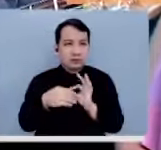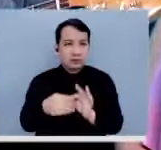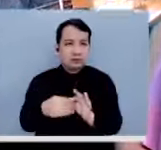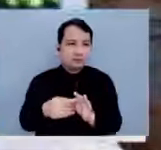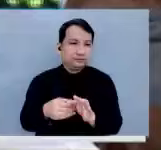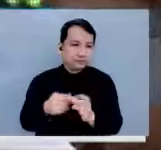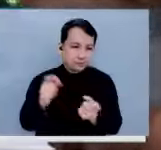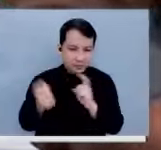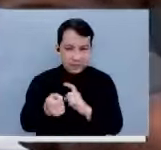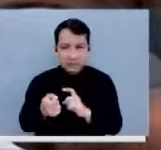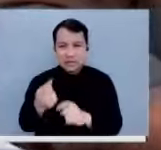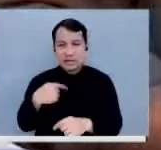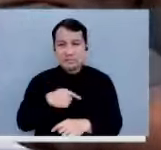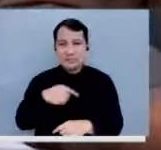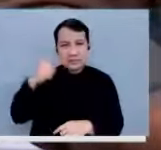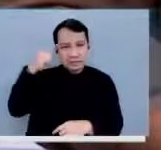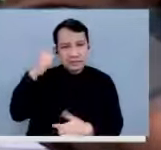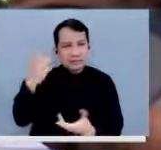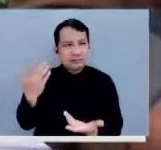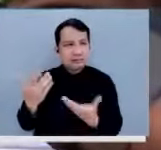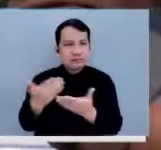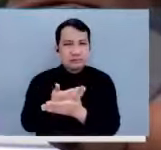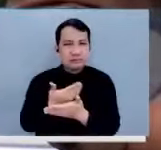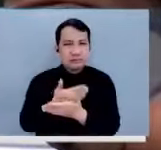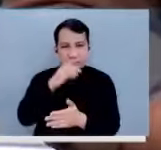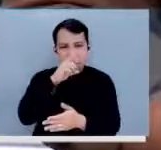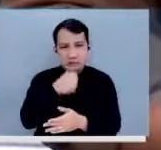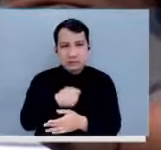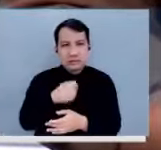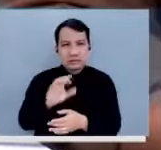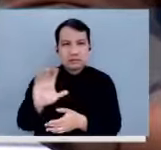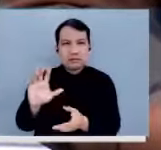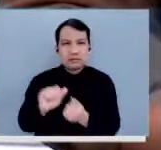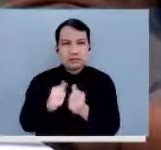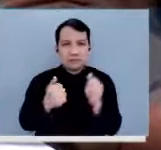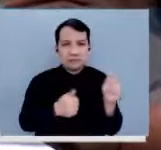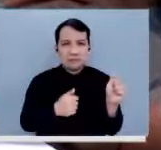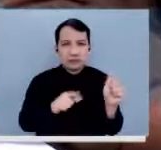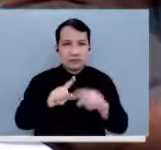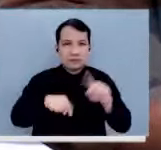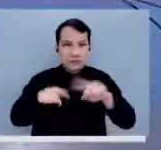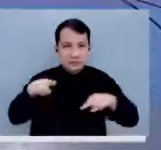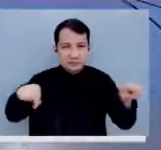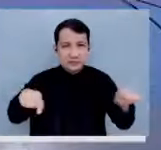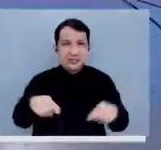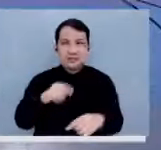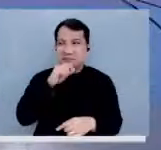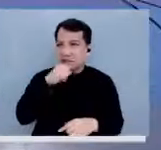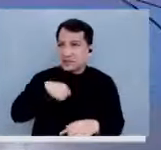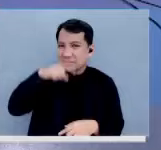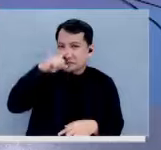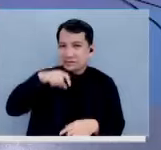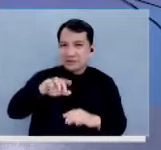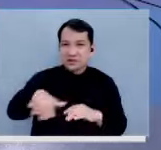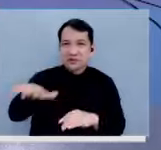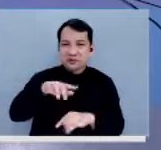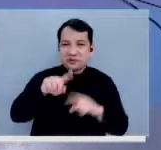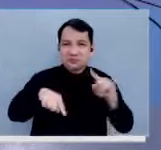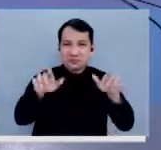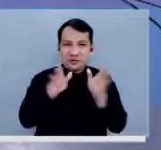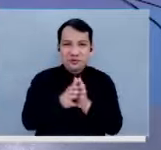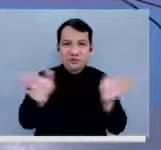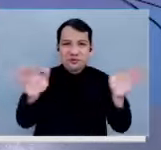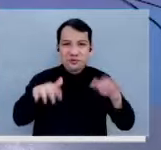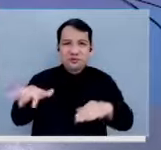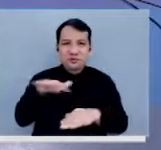sila. Oo. Kaya I think kaya din yung mga edad ng mga nagpo-follow sa inyo, iba-iba. That's true. Lahat na ng generation, yes. ano? And let's